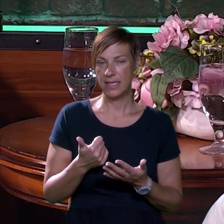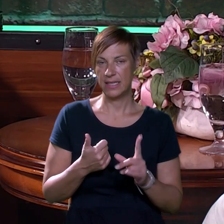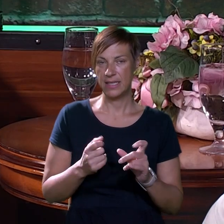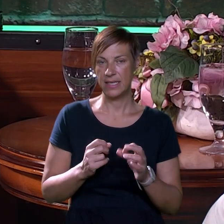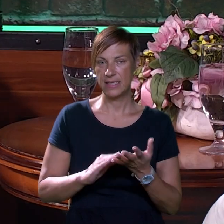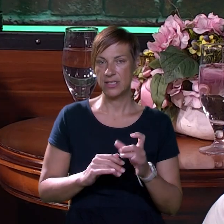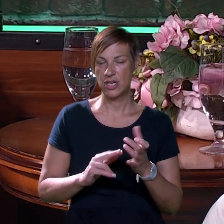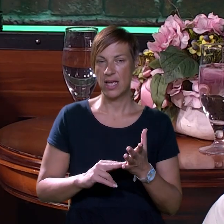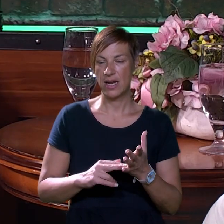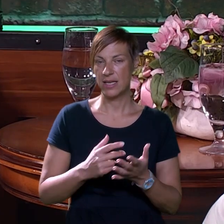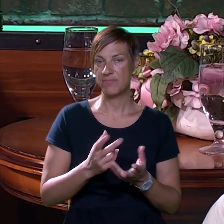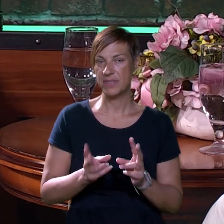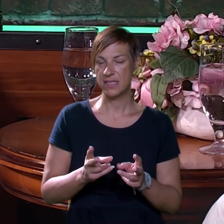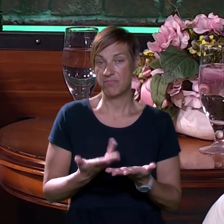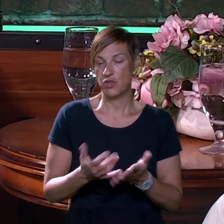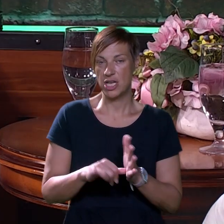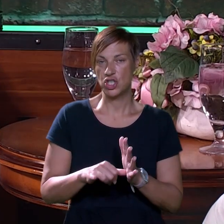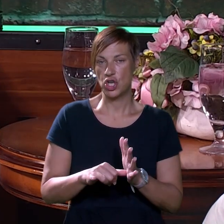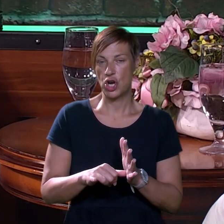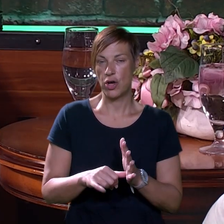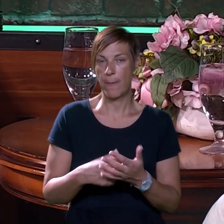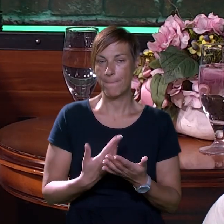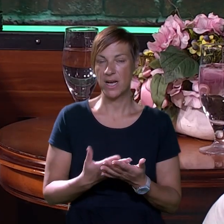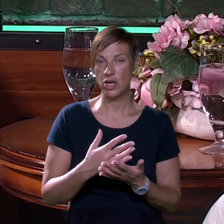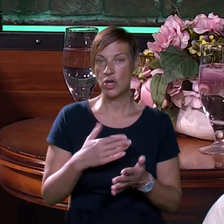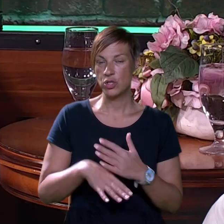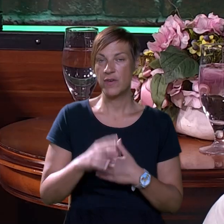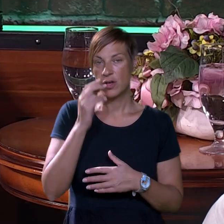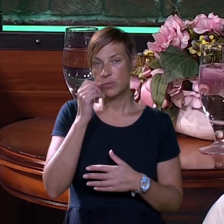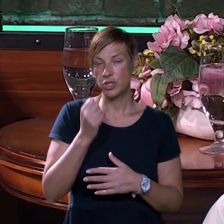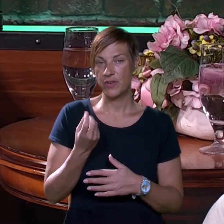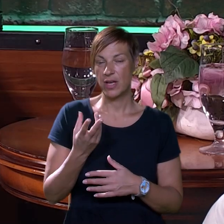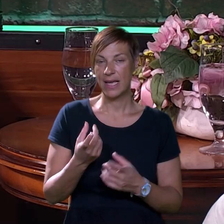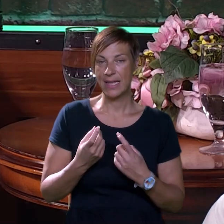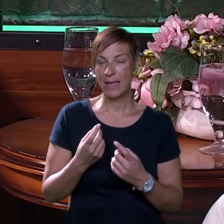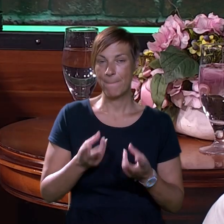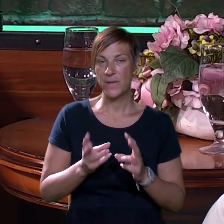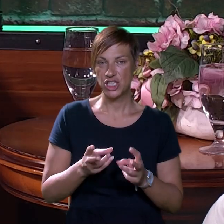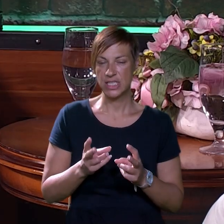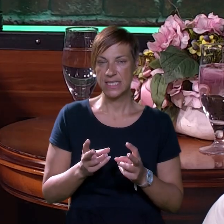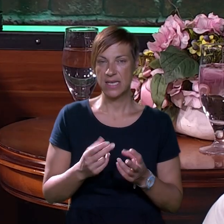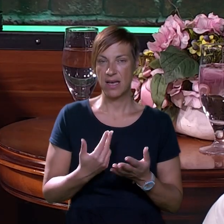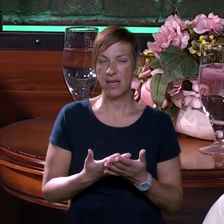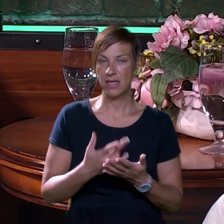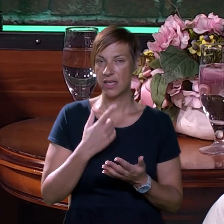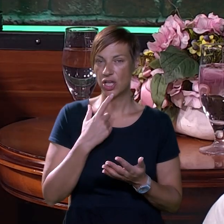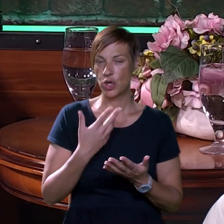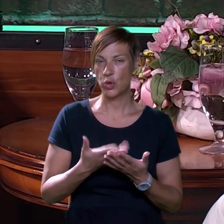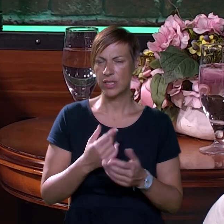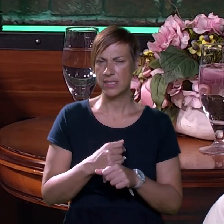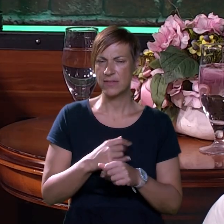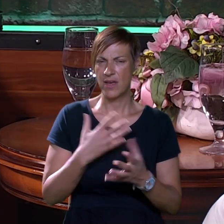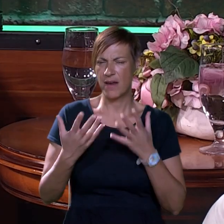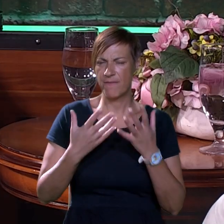iracionalan strah. Znači, strah je nešto sasvim normalno u svakom čovjeku, ali kad imaš strah koji te